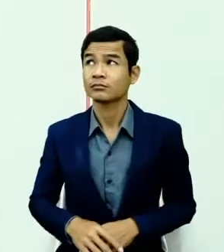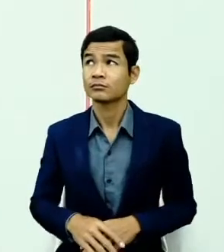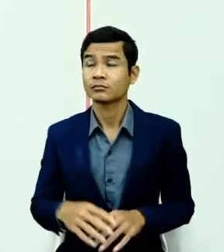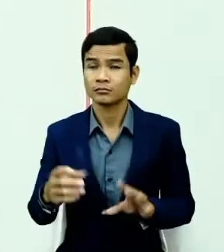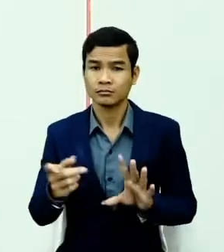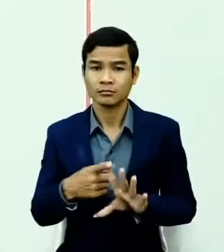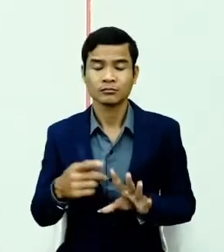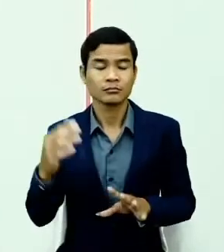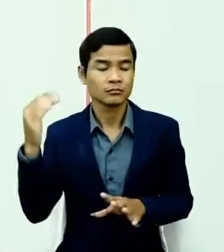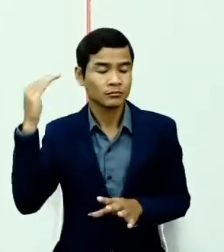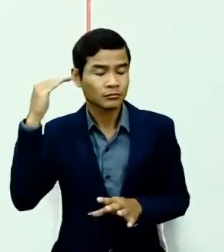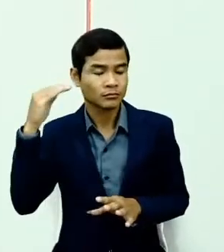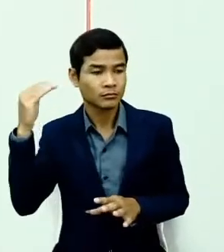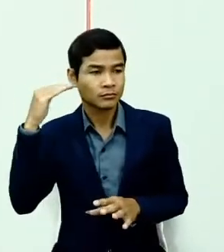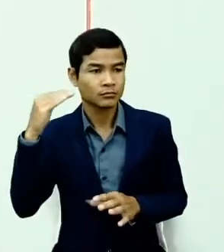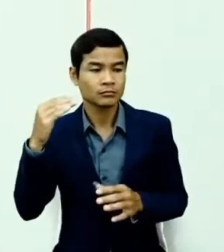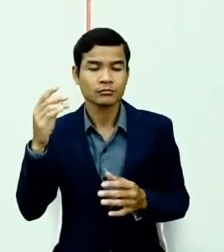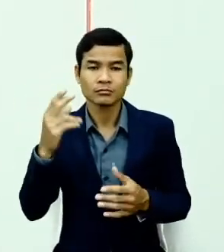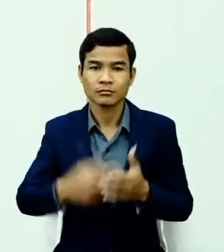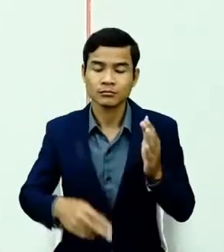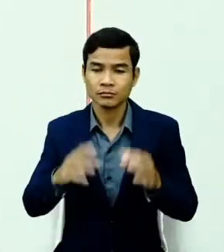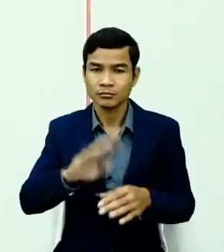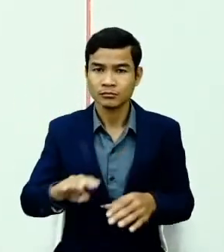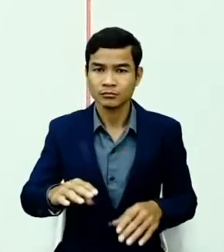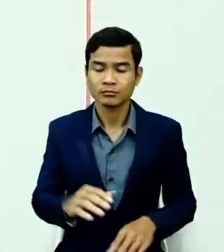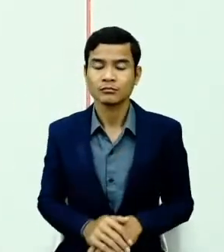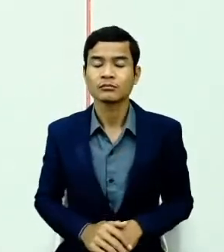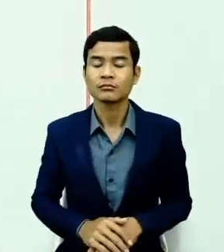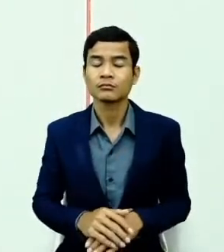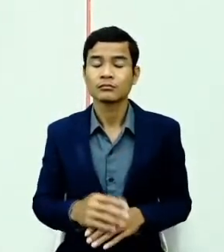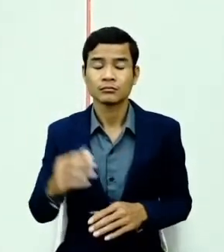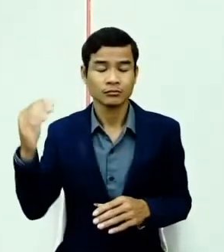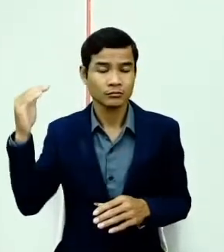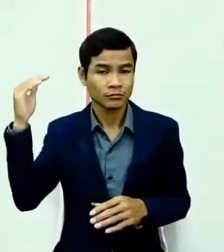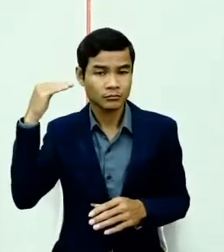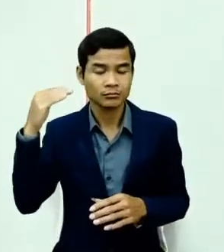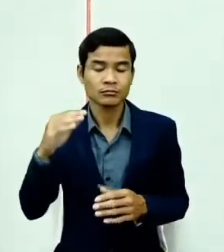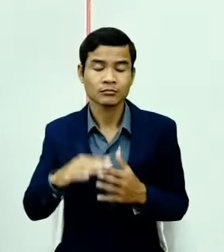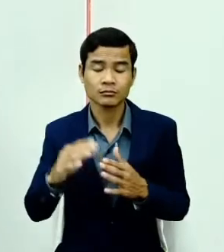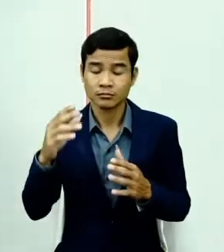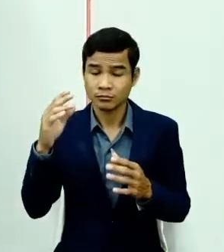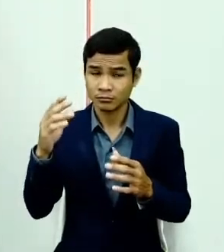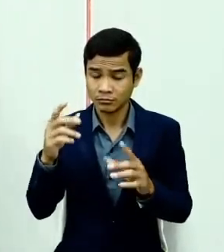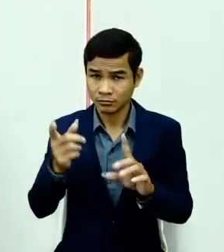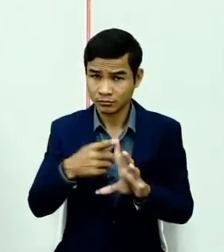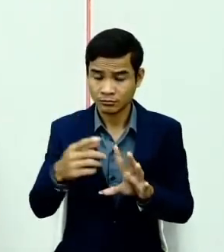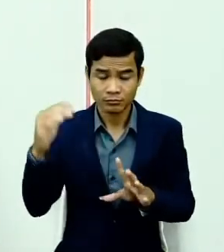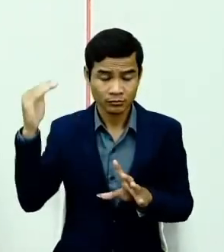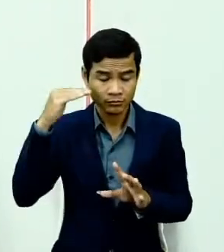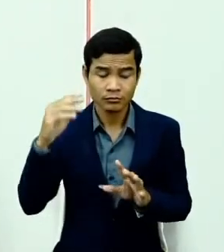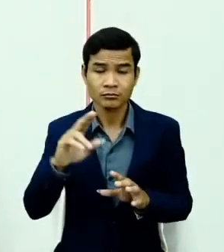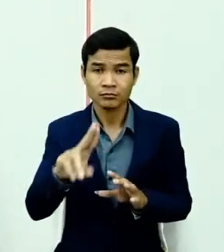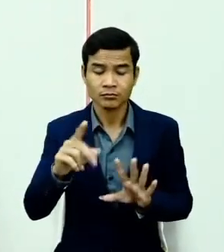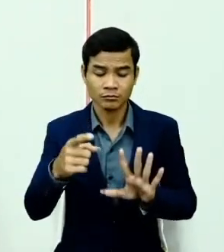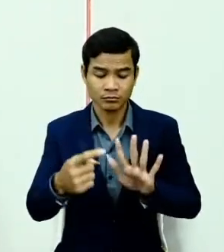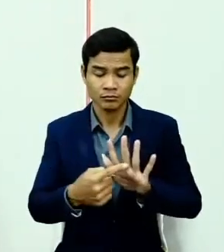ស្រអីសអ្វីមិញកូនចាគឺស្រអីសអី